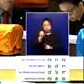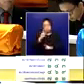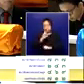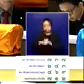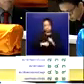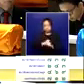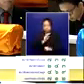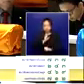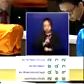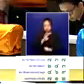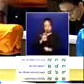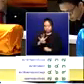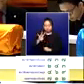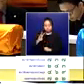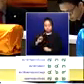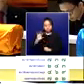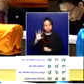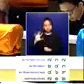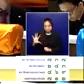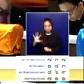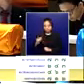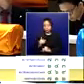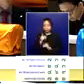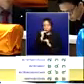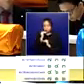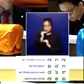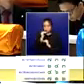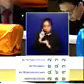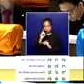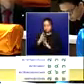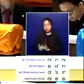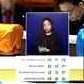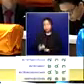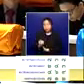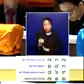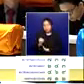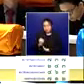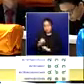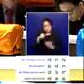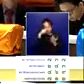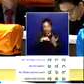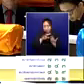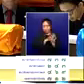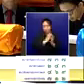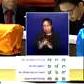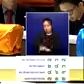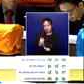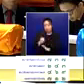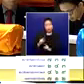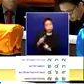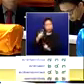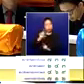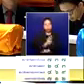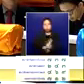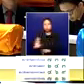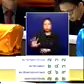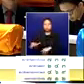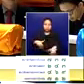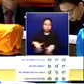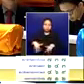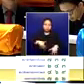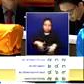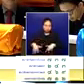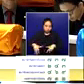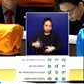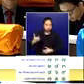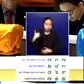พ.ศ. 2475ได้กำหนดว่าอำนาจสูงสุดของประเทศนั้นเป็นของราษฎรทั้งหลายโดยมีก